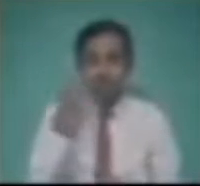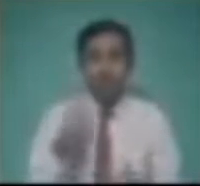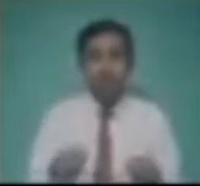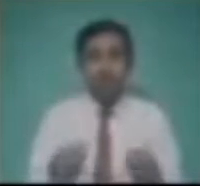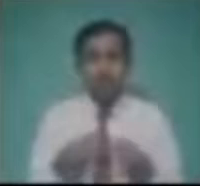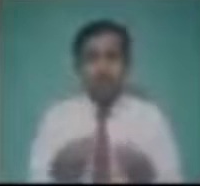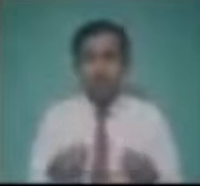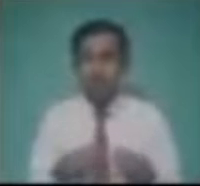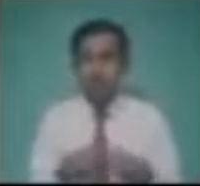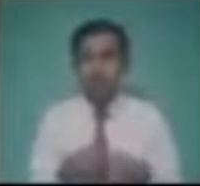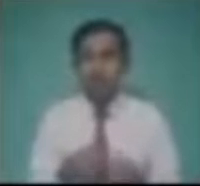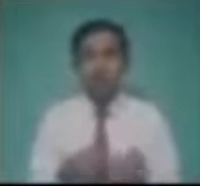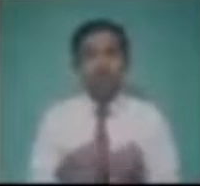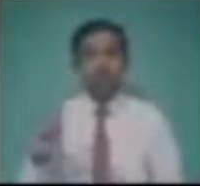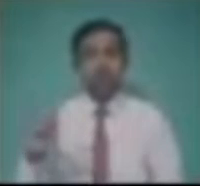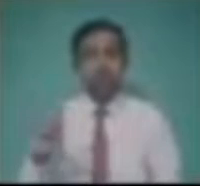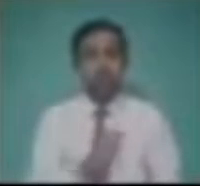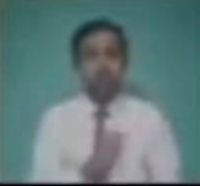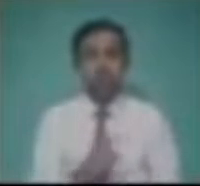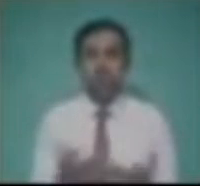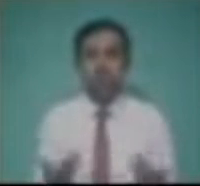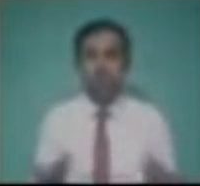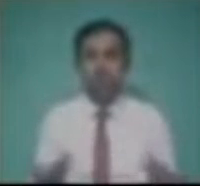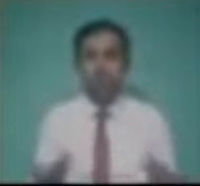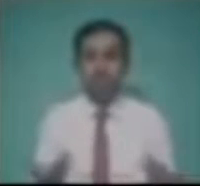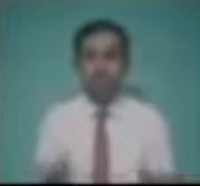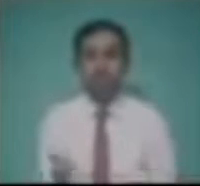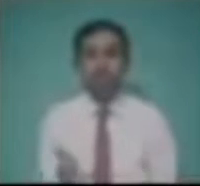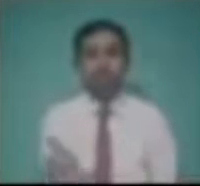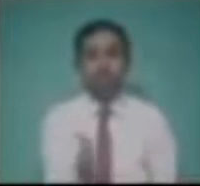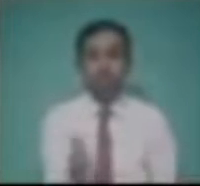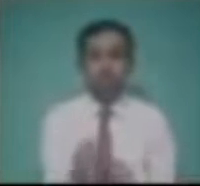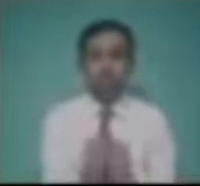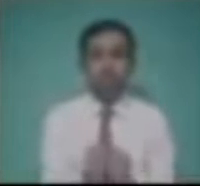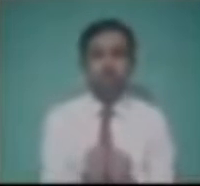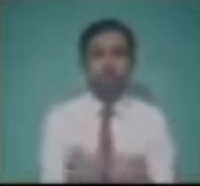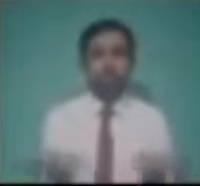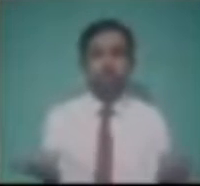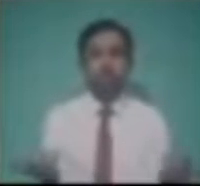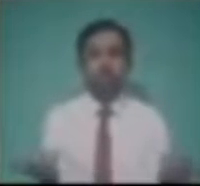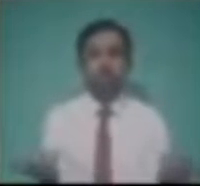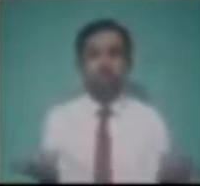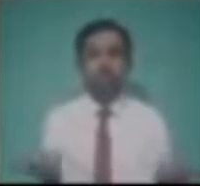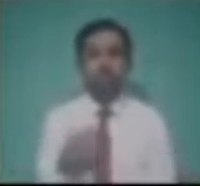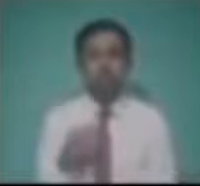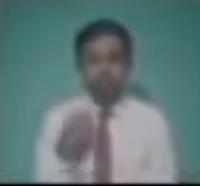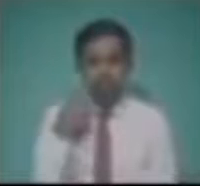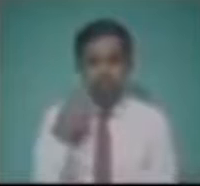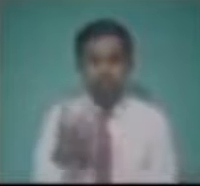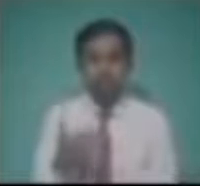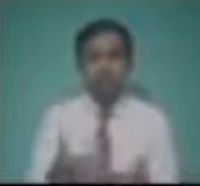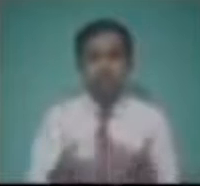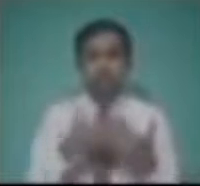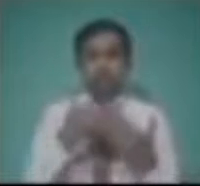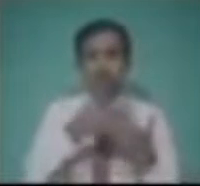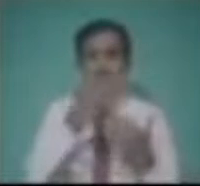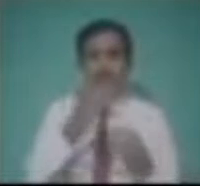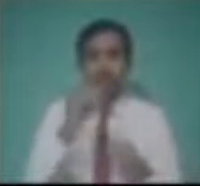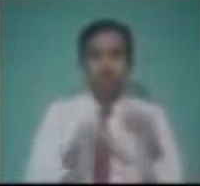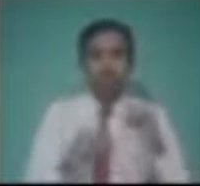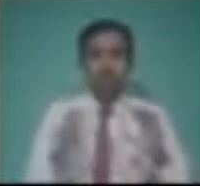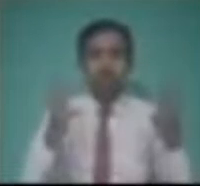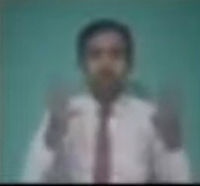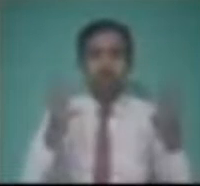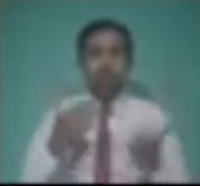ලබා ගන්නවත් ආදායම් නැහැ ජනතාවට. කුලී වැඩ කරන්න රැකියා නැහැ. අපි දැක්කා ඉදිකිරීම් ක්ෂේත්‍රයේ